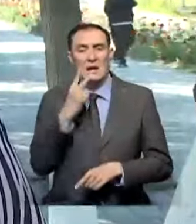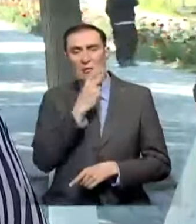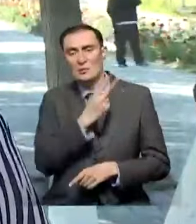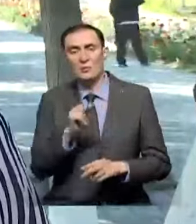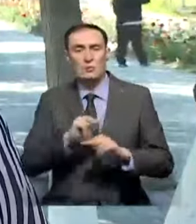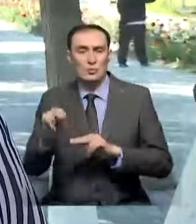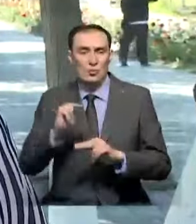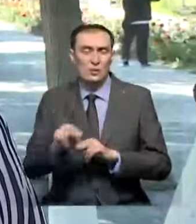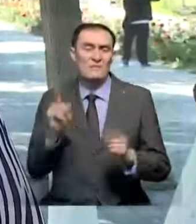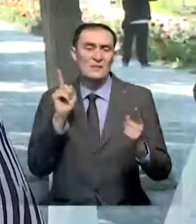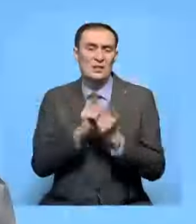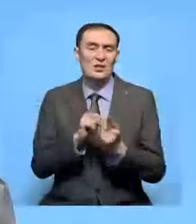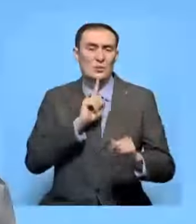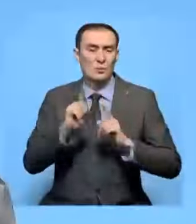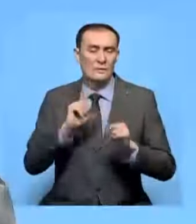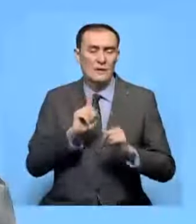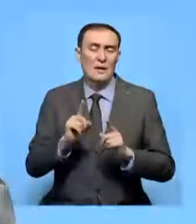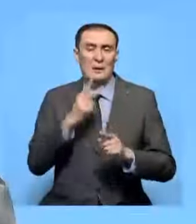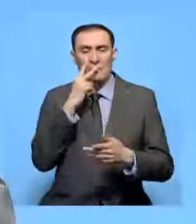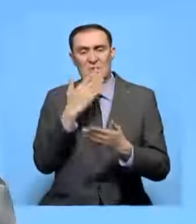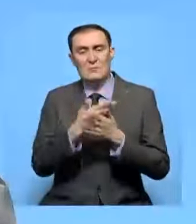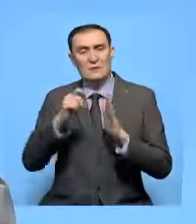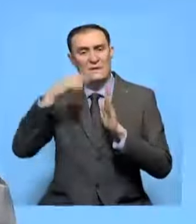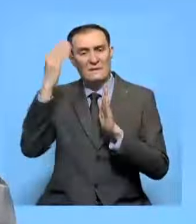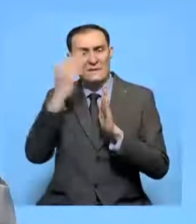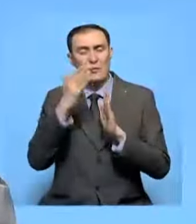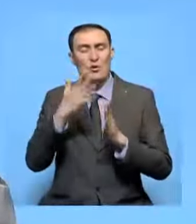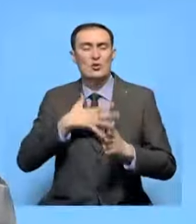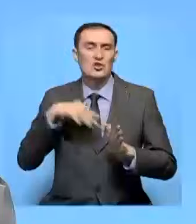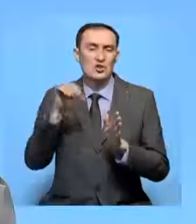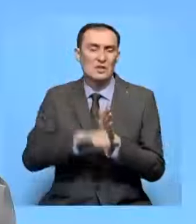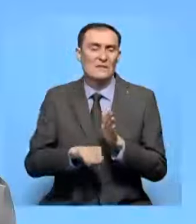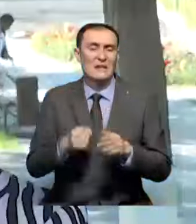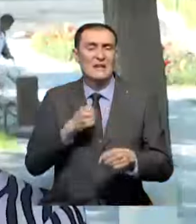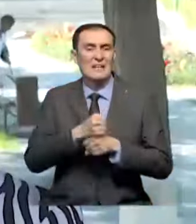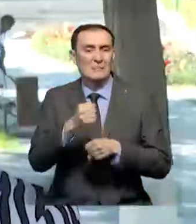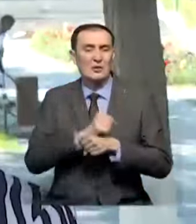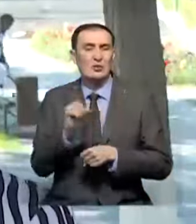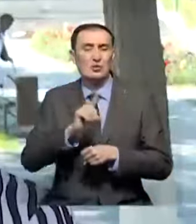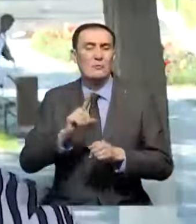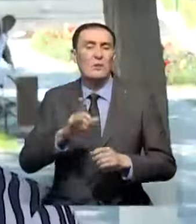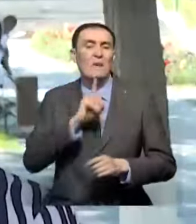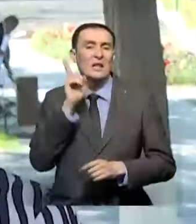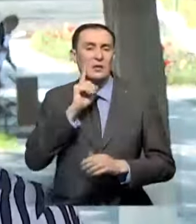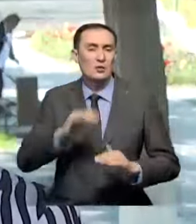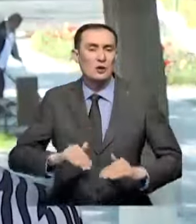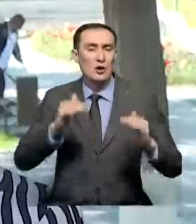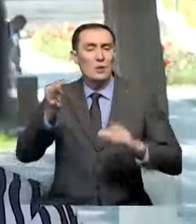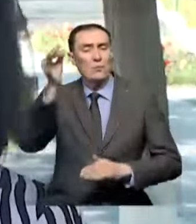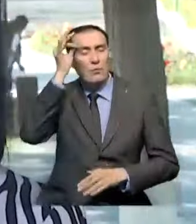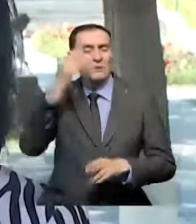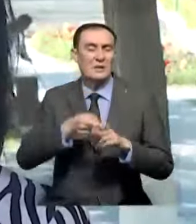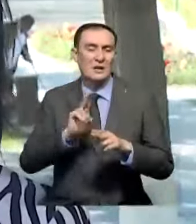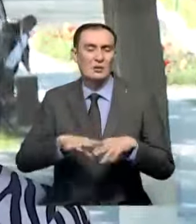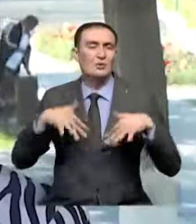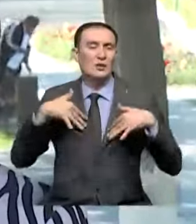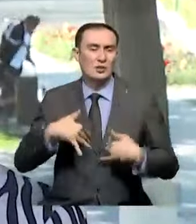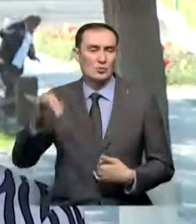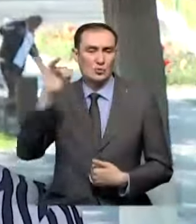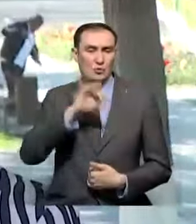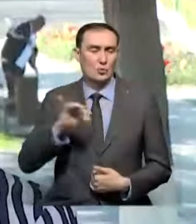уроки встречи и круглые столы просмотры фильма О жертвах репрессий чтобы подрастающее поколение помни эту трагическую